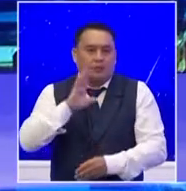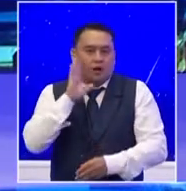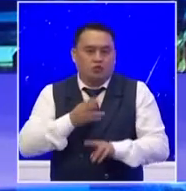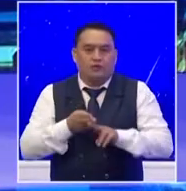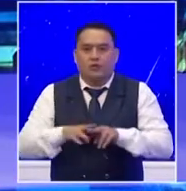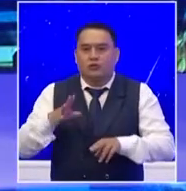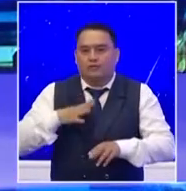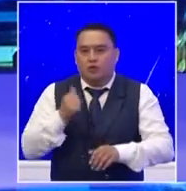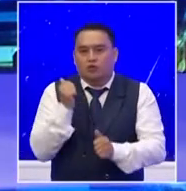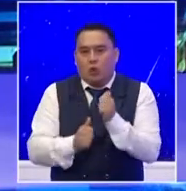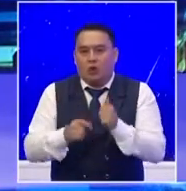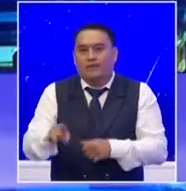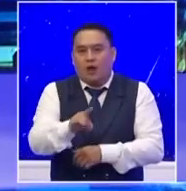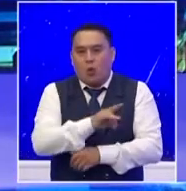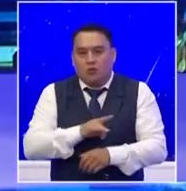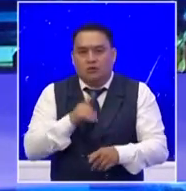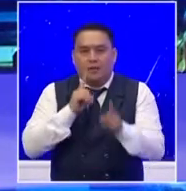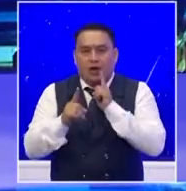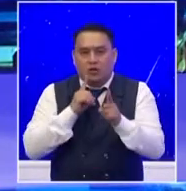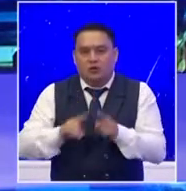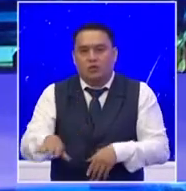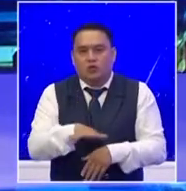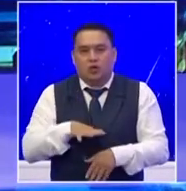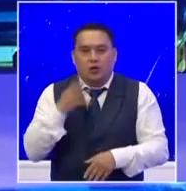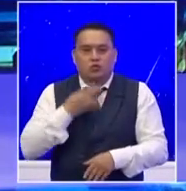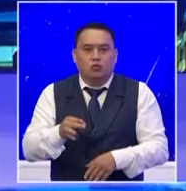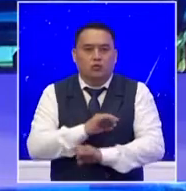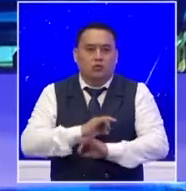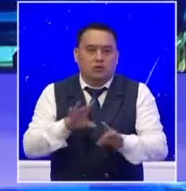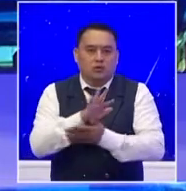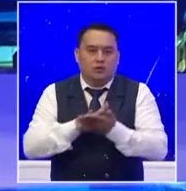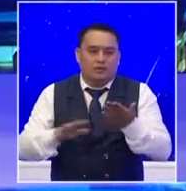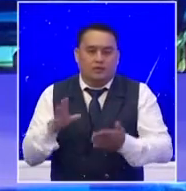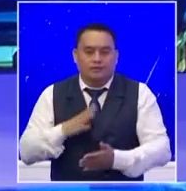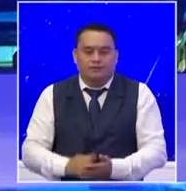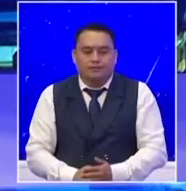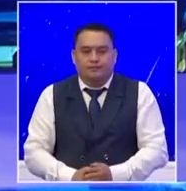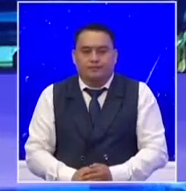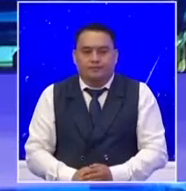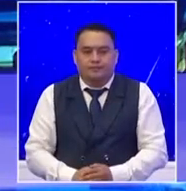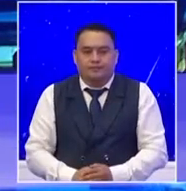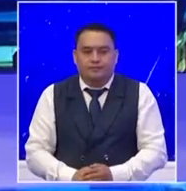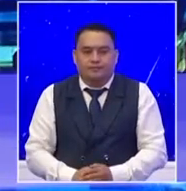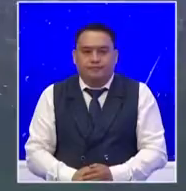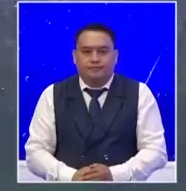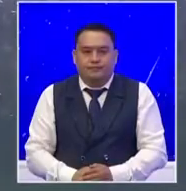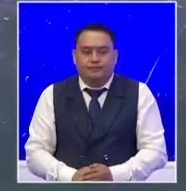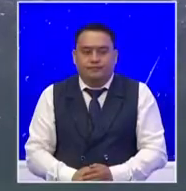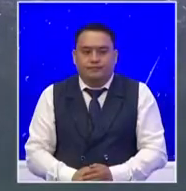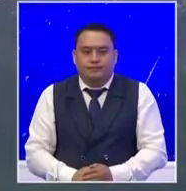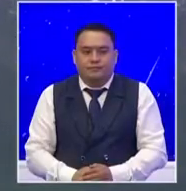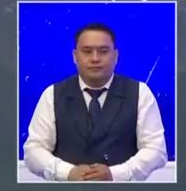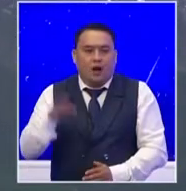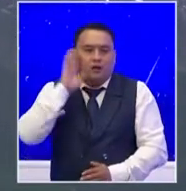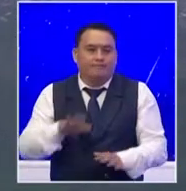только говорили спасатели региона в ходе брифинга на региональной площадке ЖТСУ Медиа. Подробности в материале.